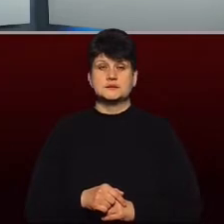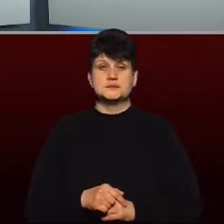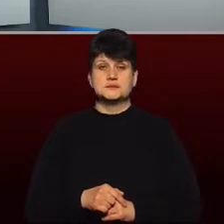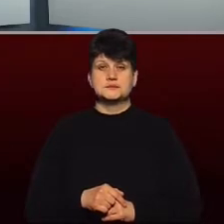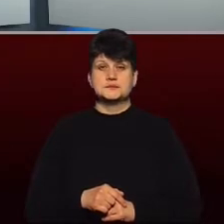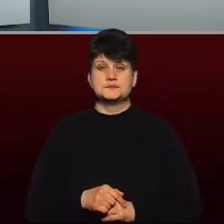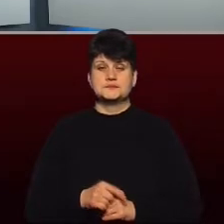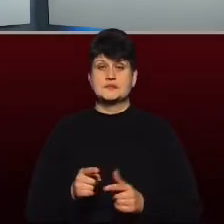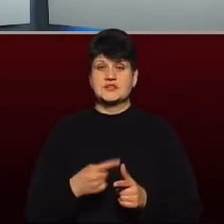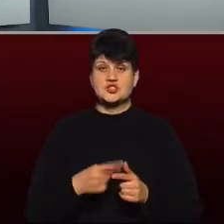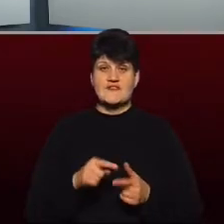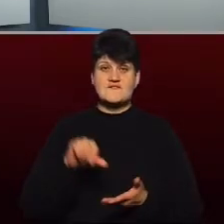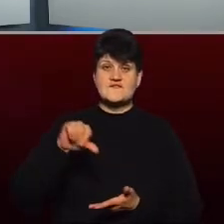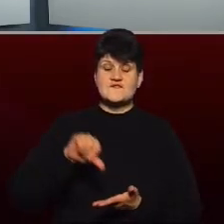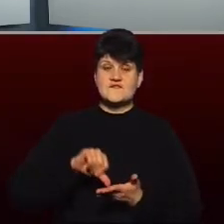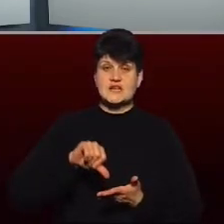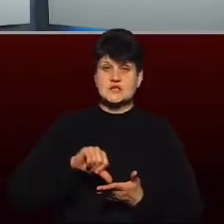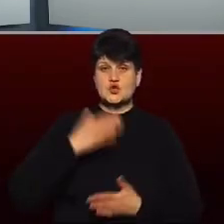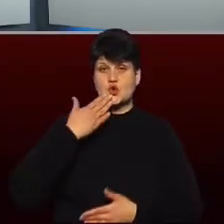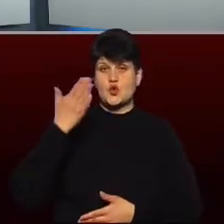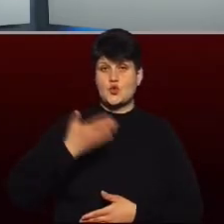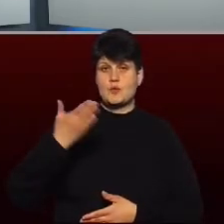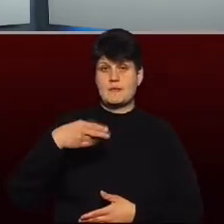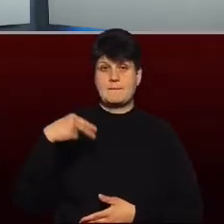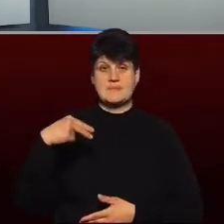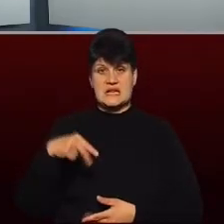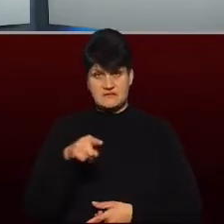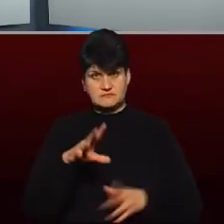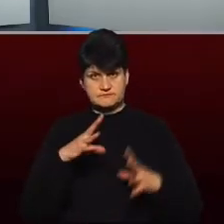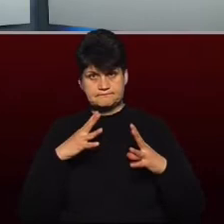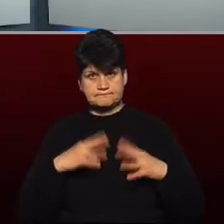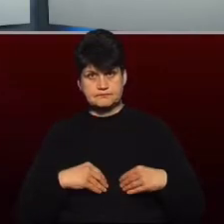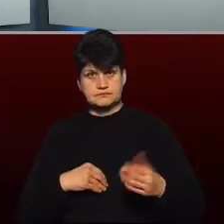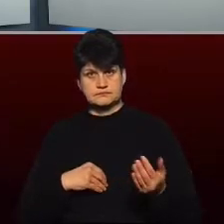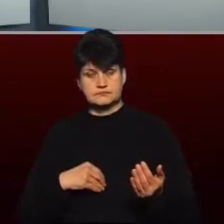оці виступи президента заспокоюють вас.